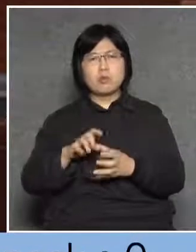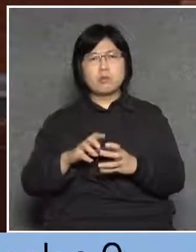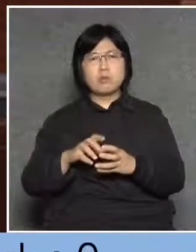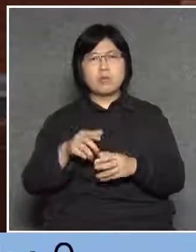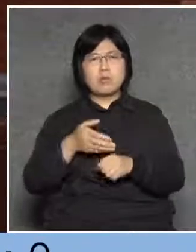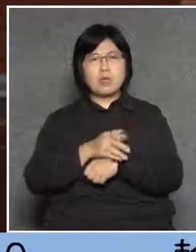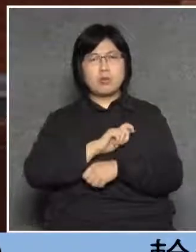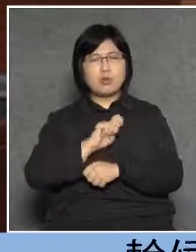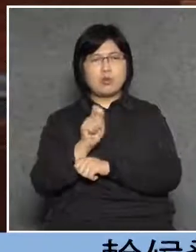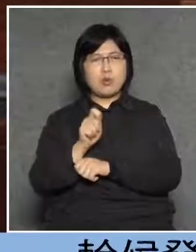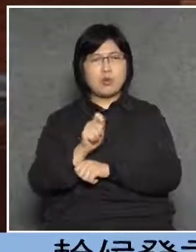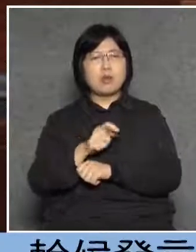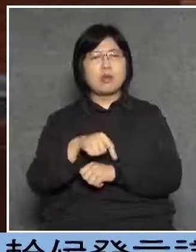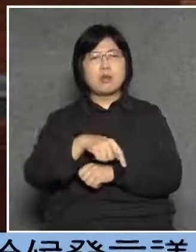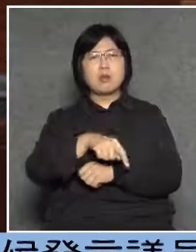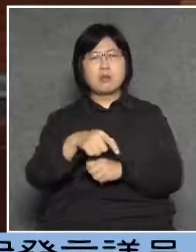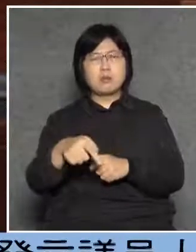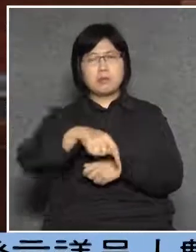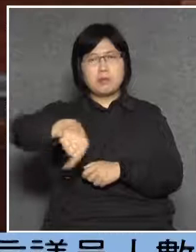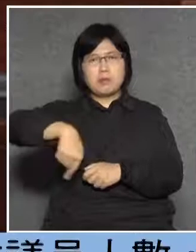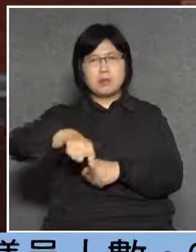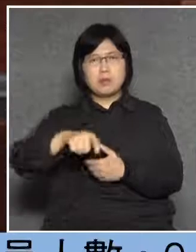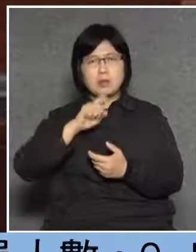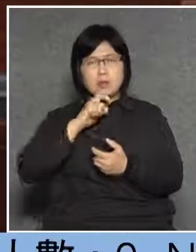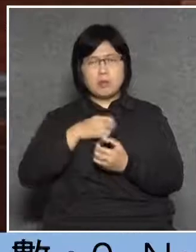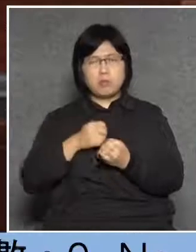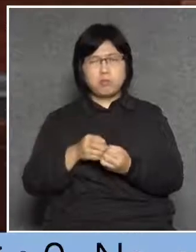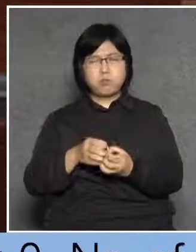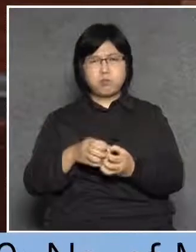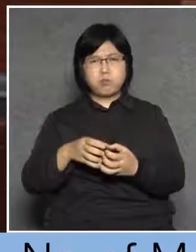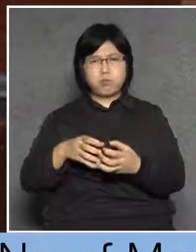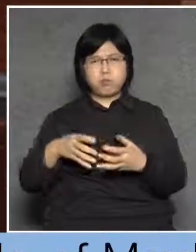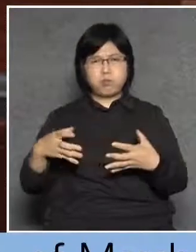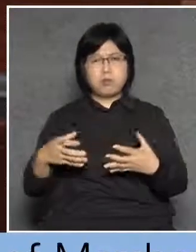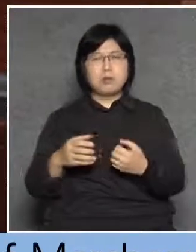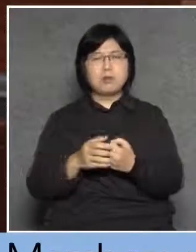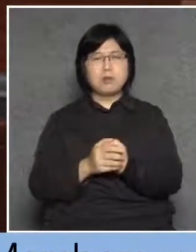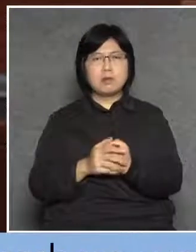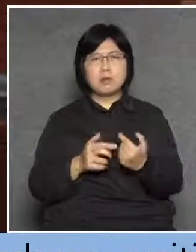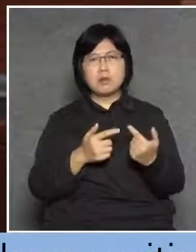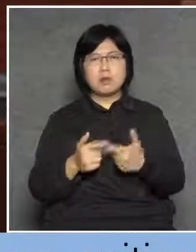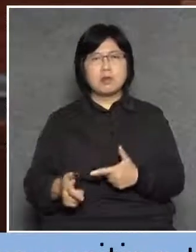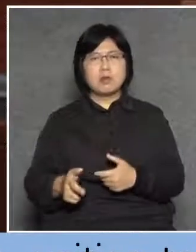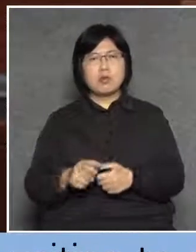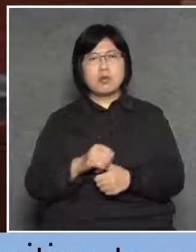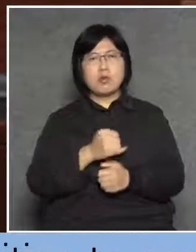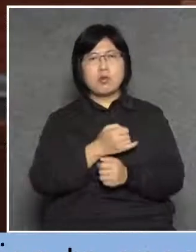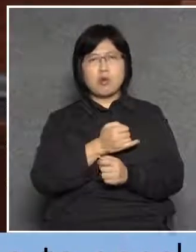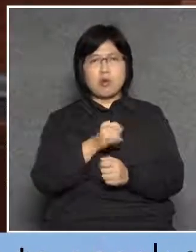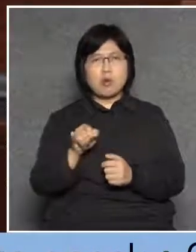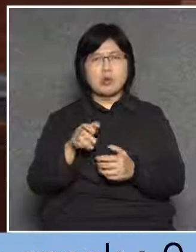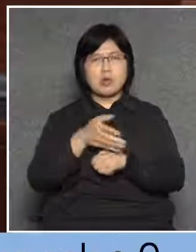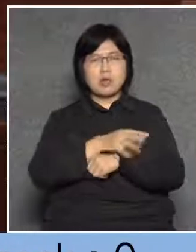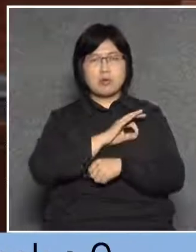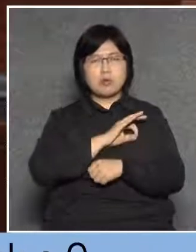界，即是這個的滋生和這個的繼續毒害我們社會、毒